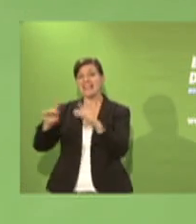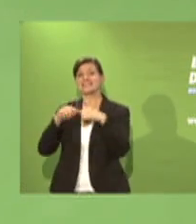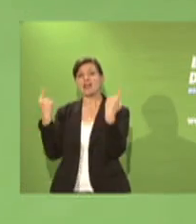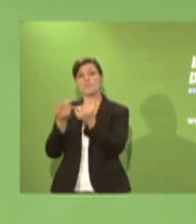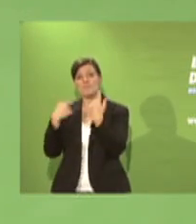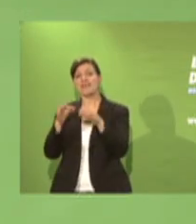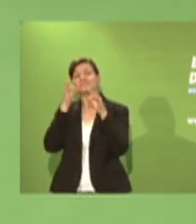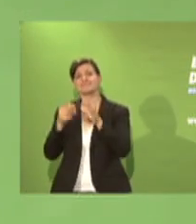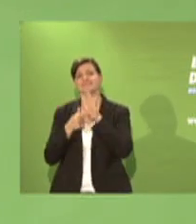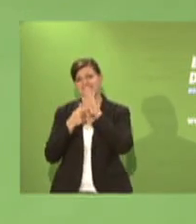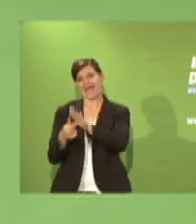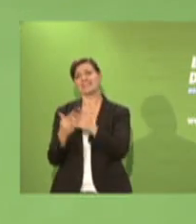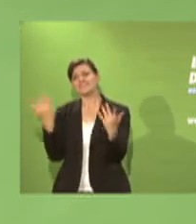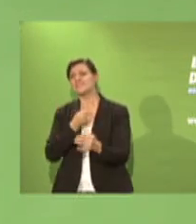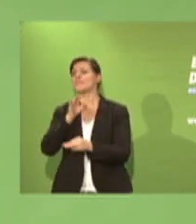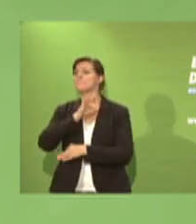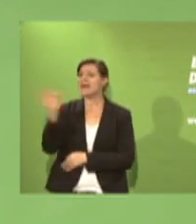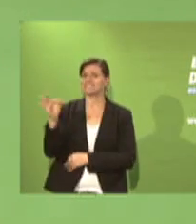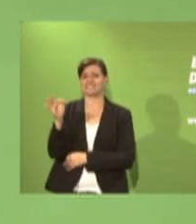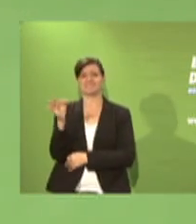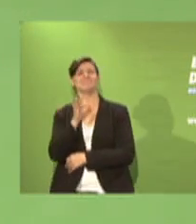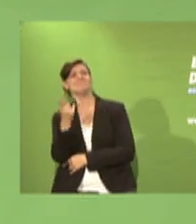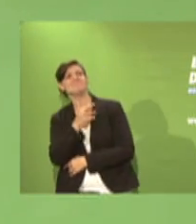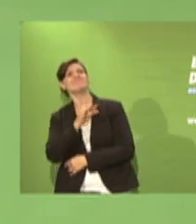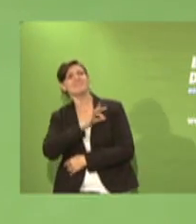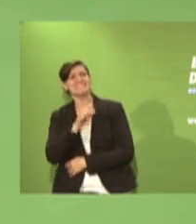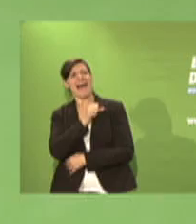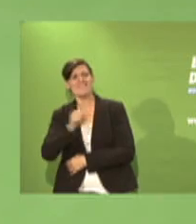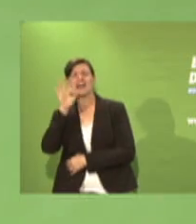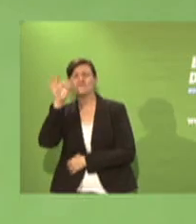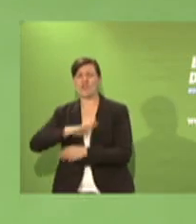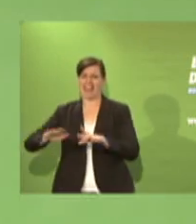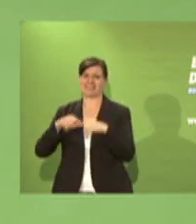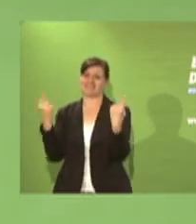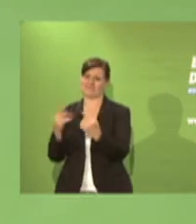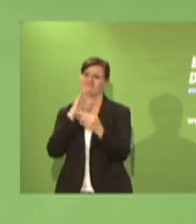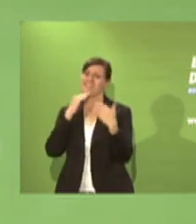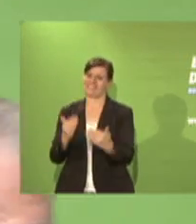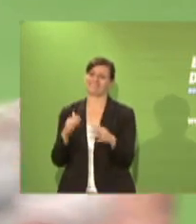erkennbar die beste Anwältin für den ländlichen Raum zu sein. Vielen Dank.